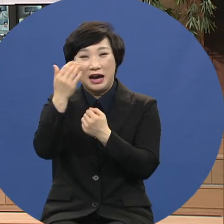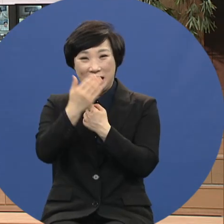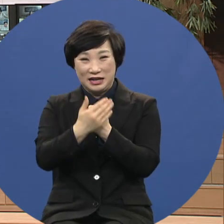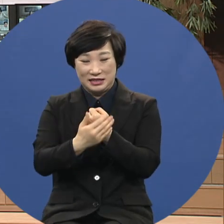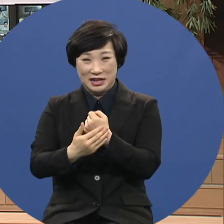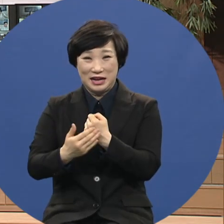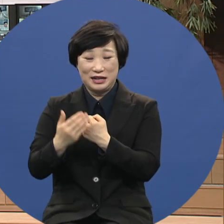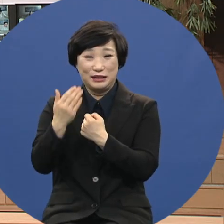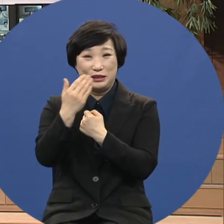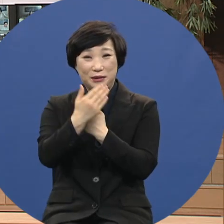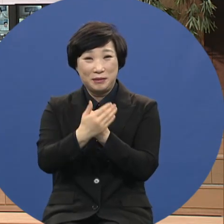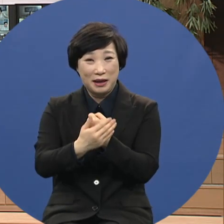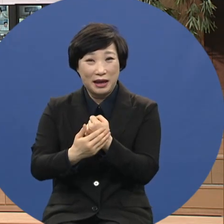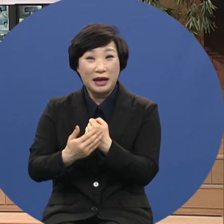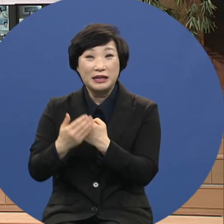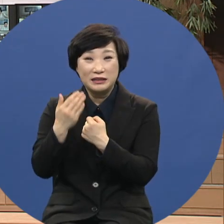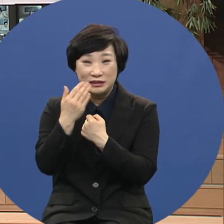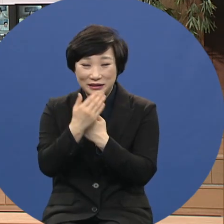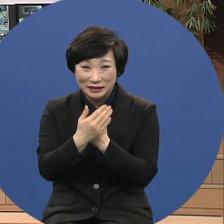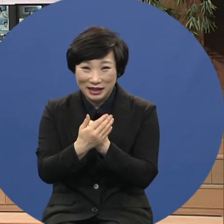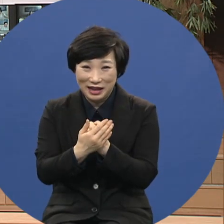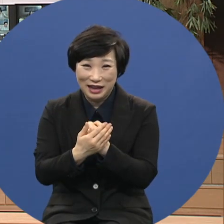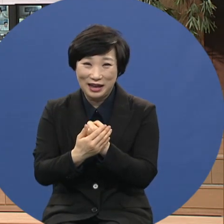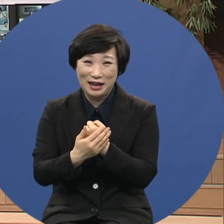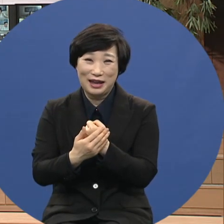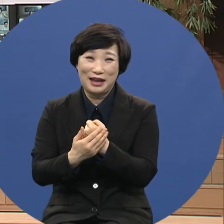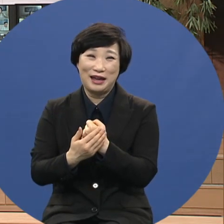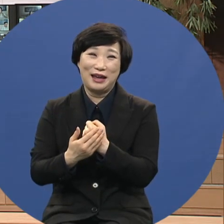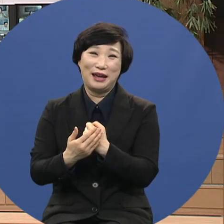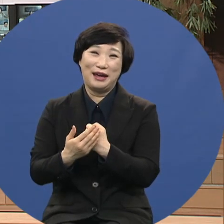붙드시는 하나님의